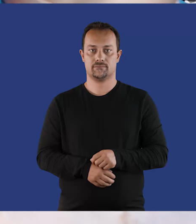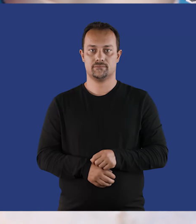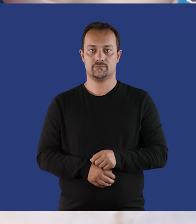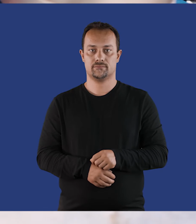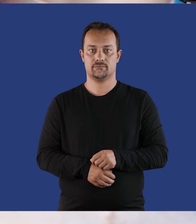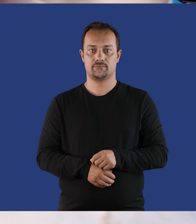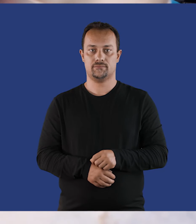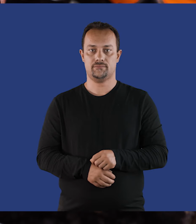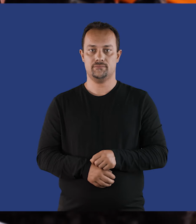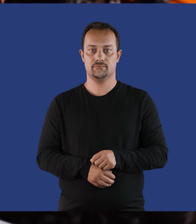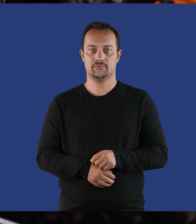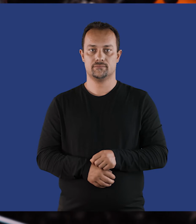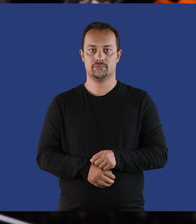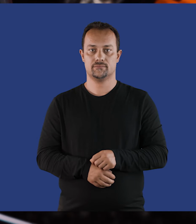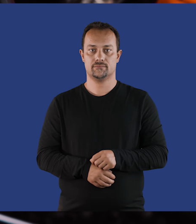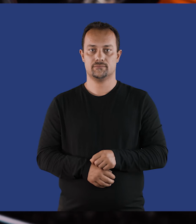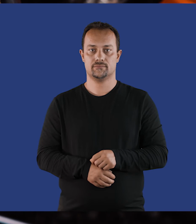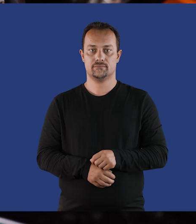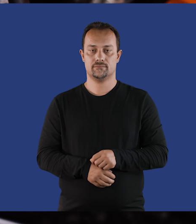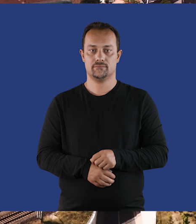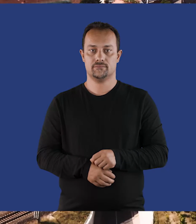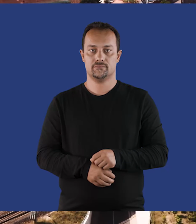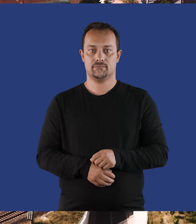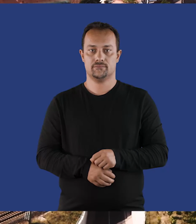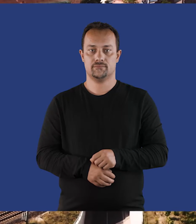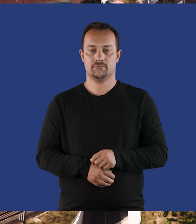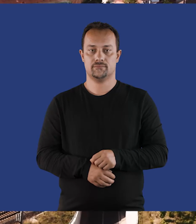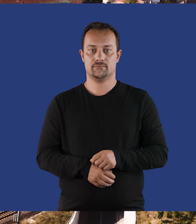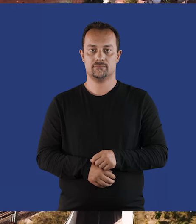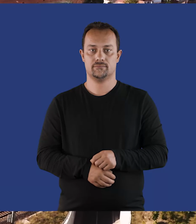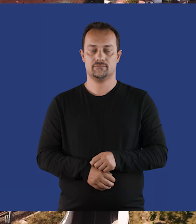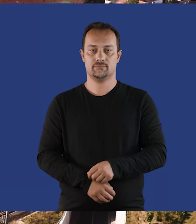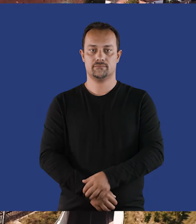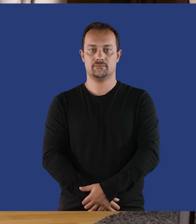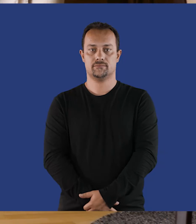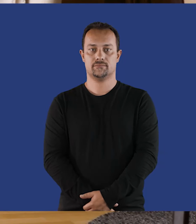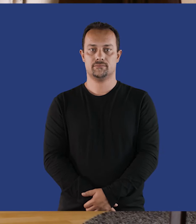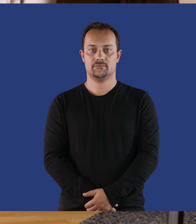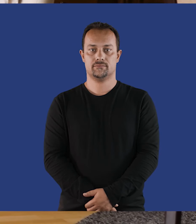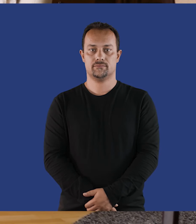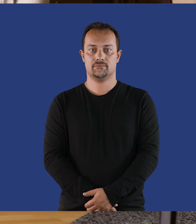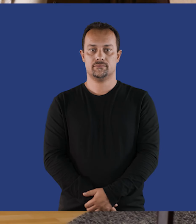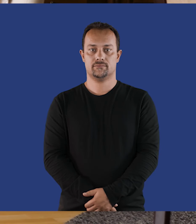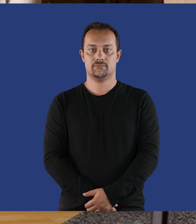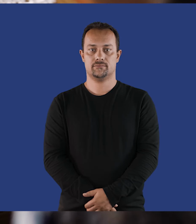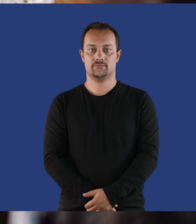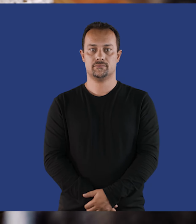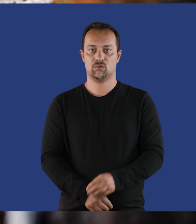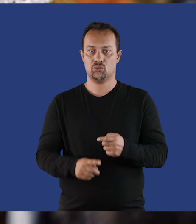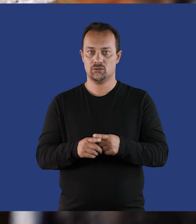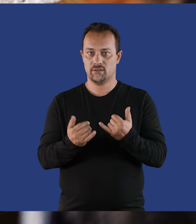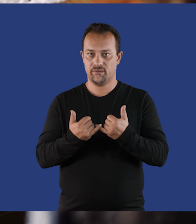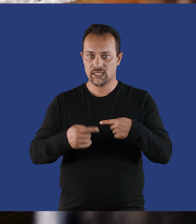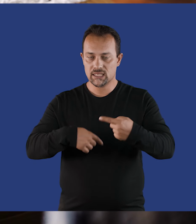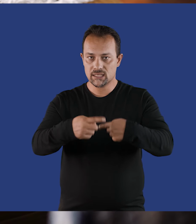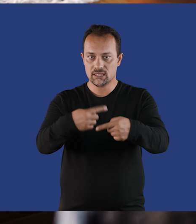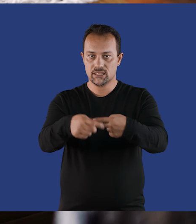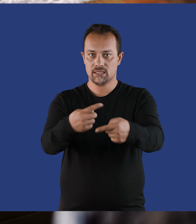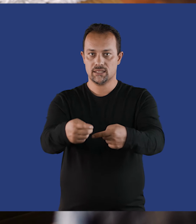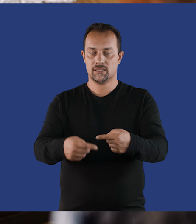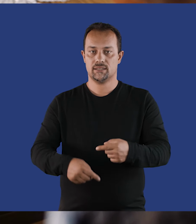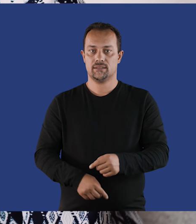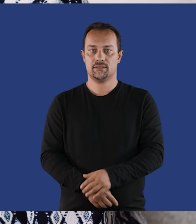Bildschirm ist eine junge Person zu sehen. Und wie geht's? Wir waren gerade Mittagessen in der